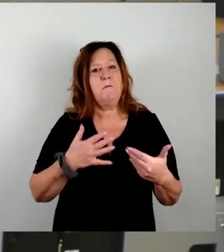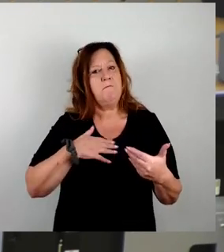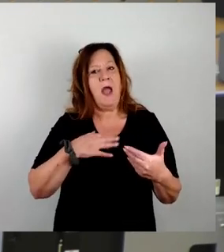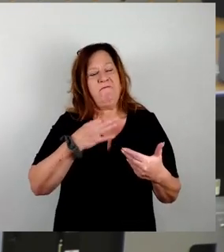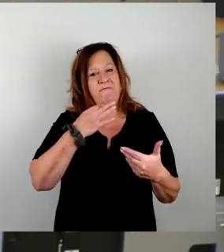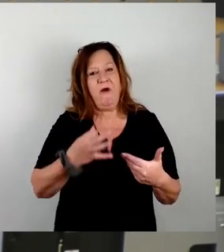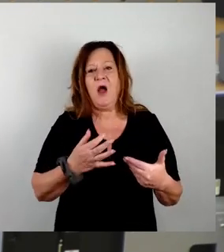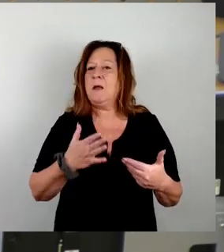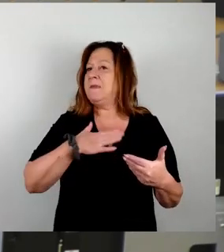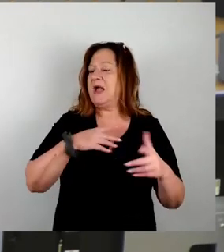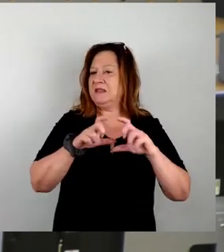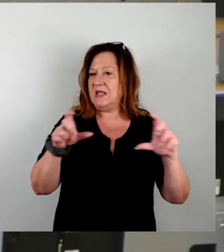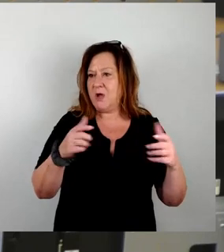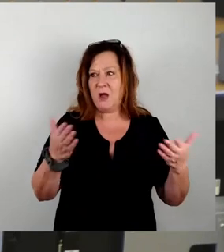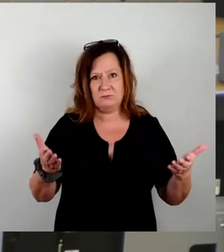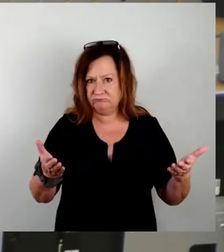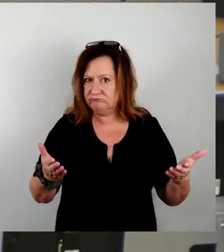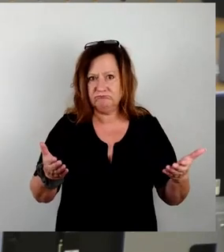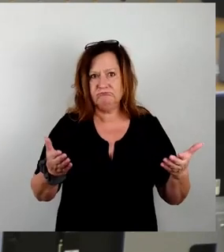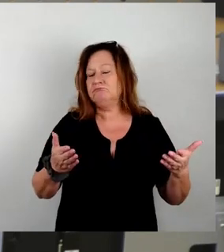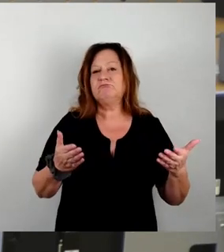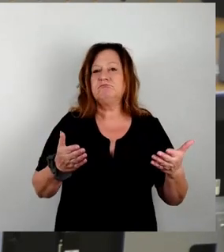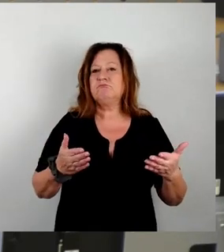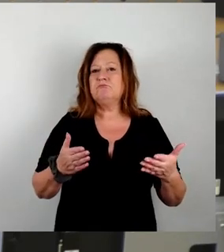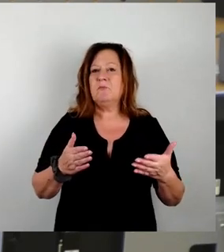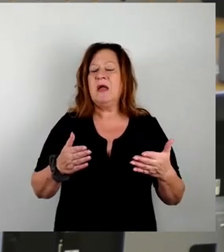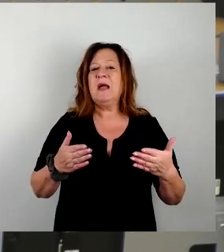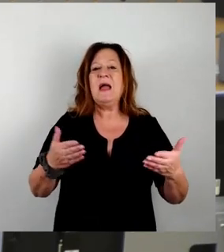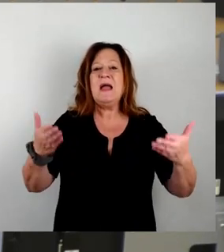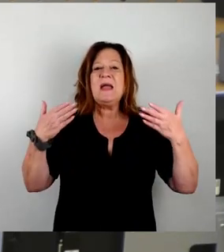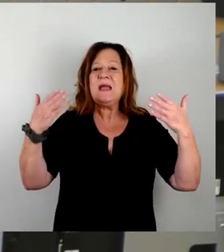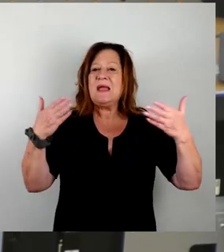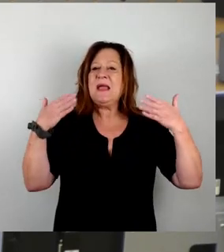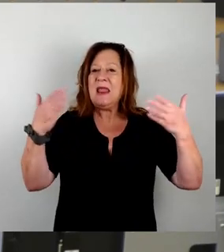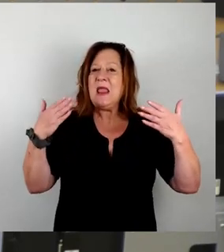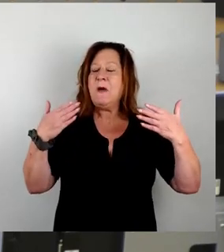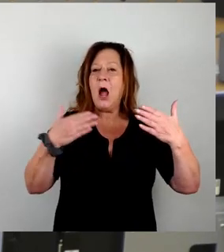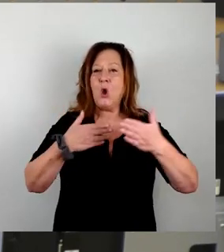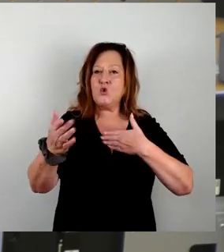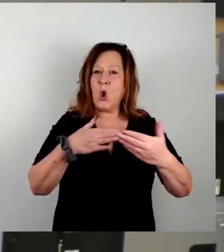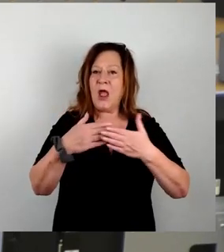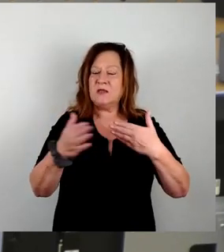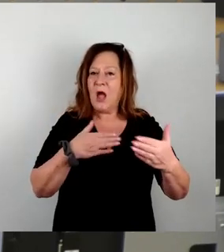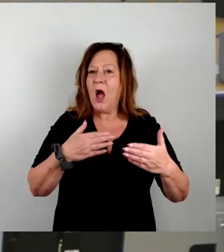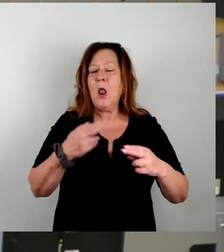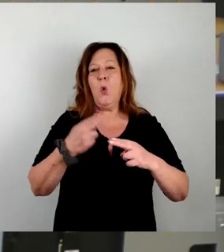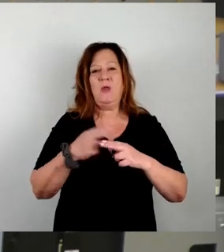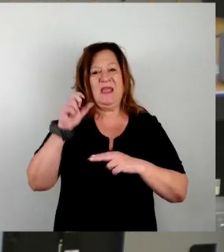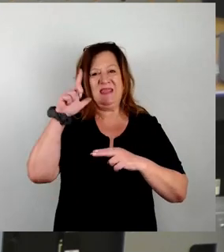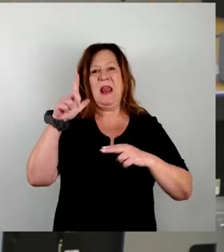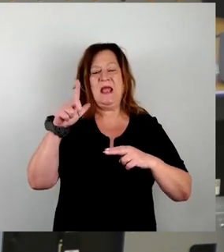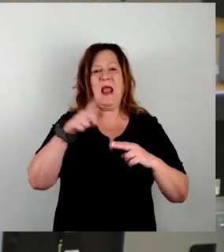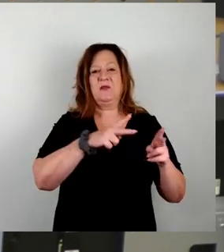zu dem Thema äußern, dem EU-Projekt 100 klimaneutrale und intelligente Städte. Kurz zum Hintergrund, das Ziel